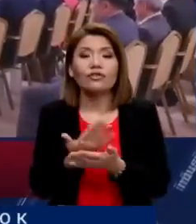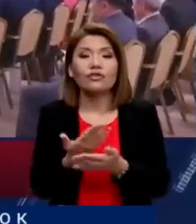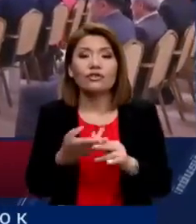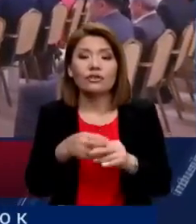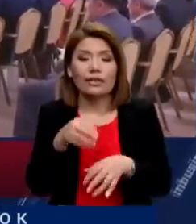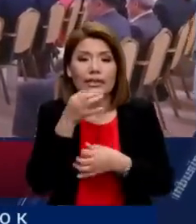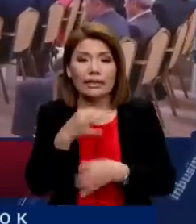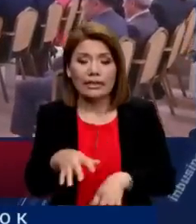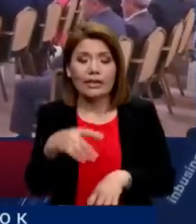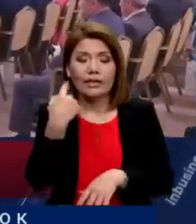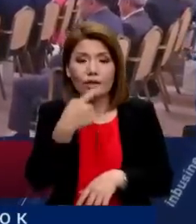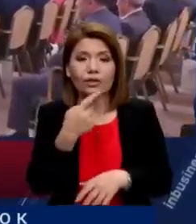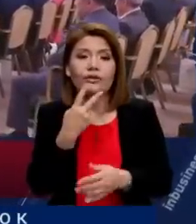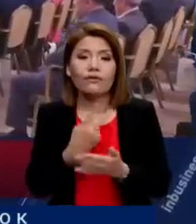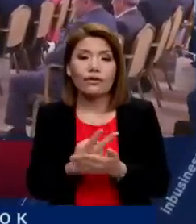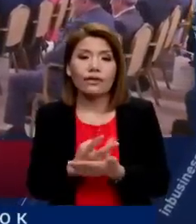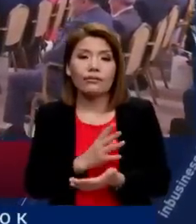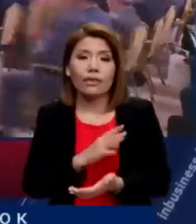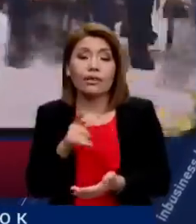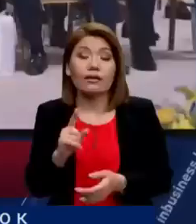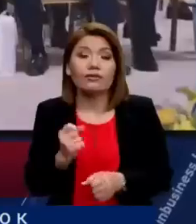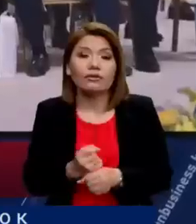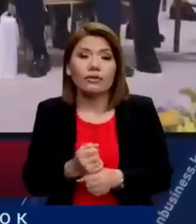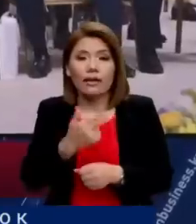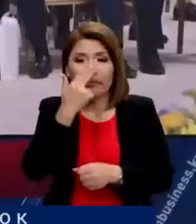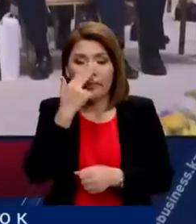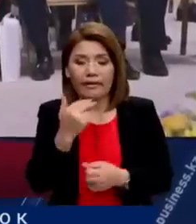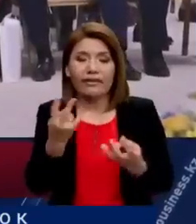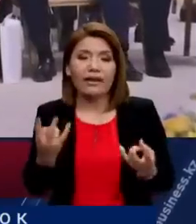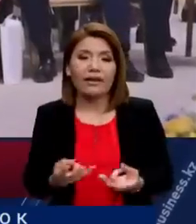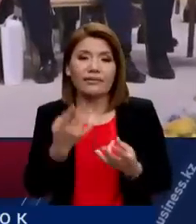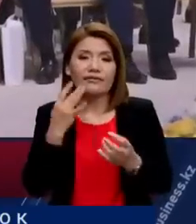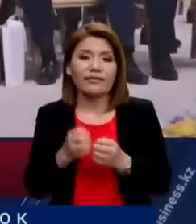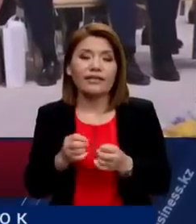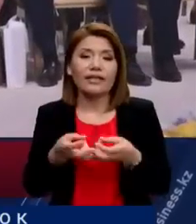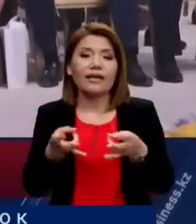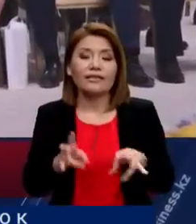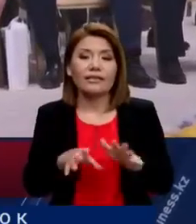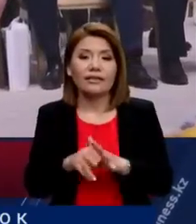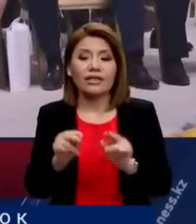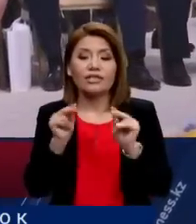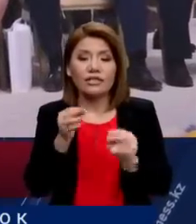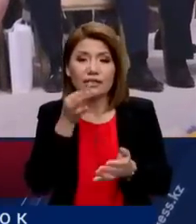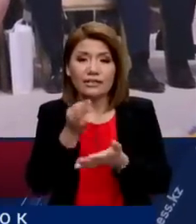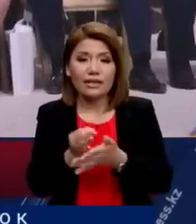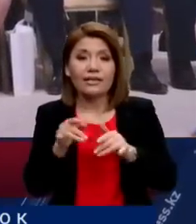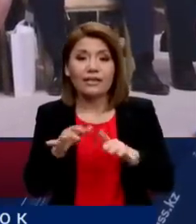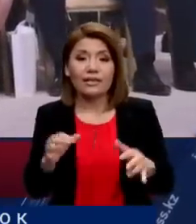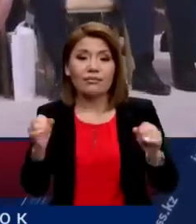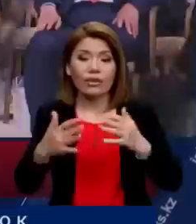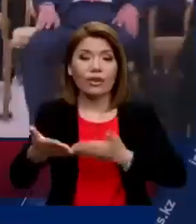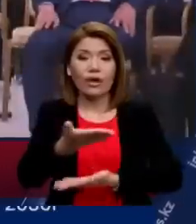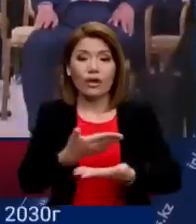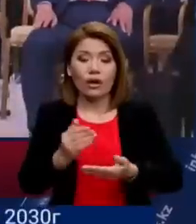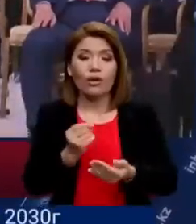риториканың ұнамағаны түрінен ақ байқалып тұрды. Амал ішік ауру қалса да әдет қалмайдының кері. Бірақ әділдік үшін айта кету керек, басқосу барысында